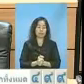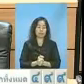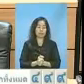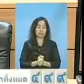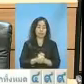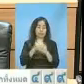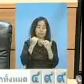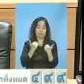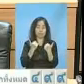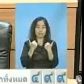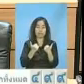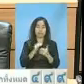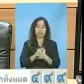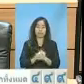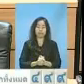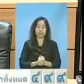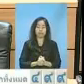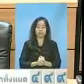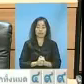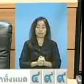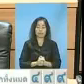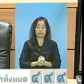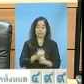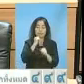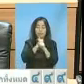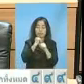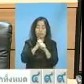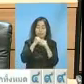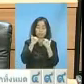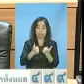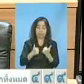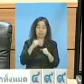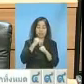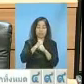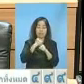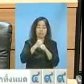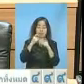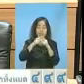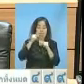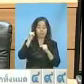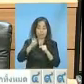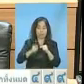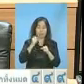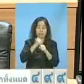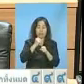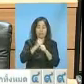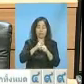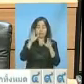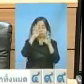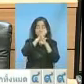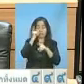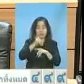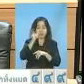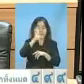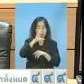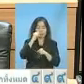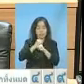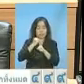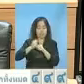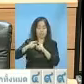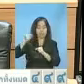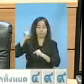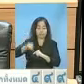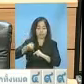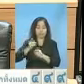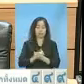วันนี้เนี่ยการทำงานวันนี้ผมถือว่าเป็นการทำงานเรื่องจริงไม่ใช่เสมือนจริงเพราะว่าท่านจะต้องรับฟังฝ่ายที่เ